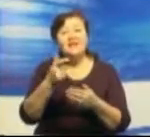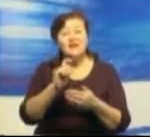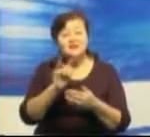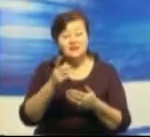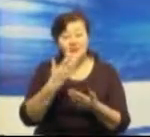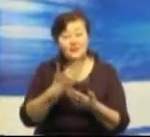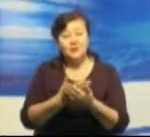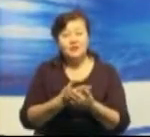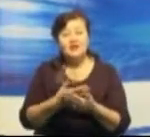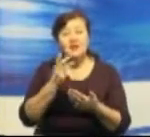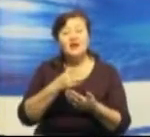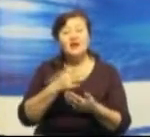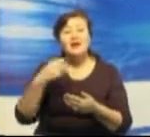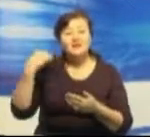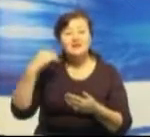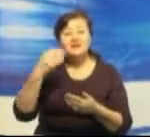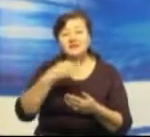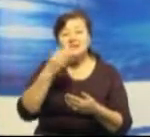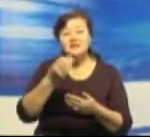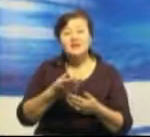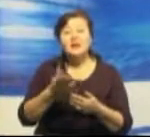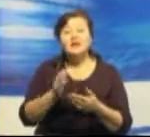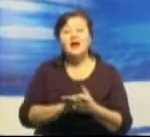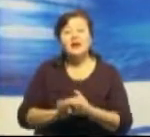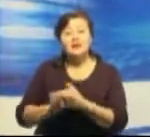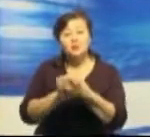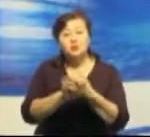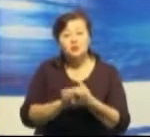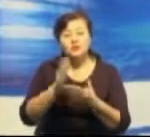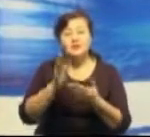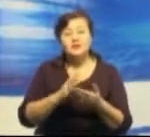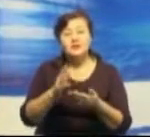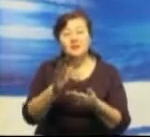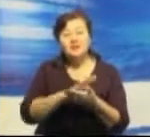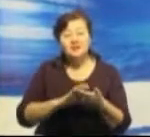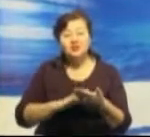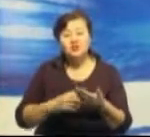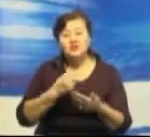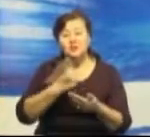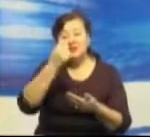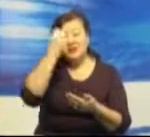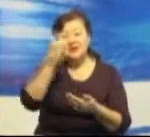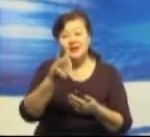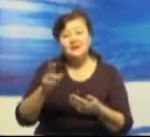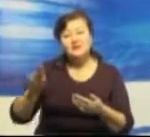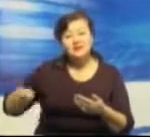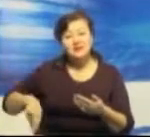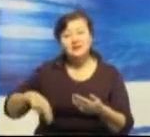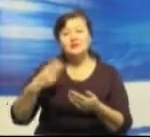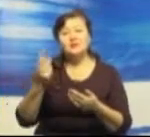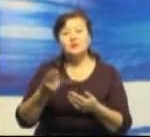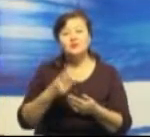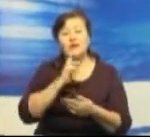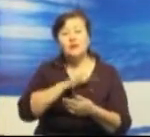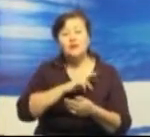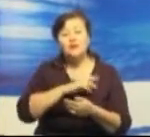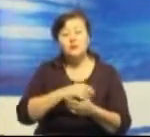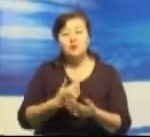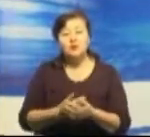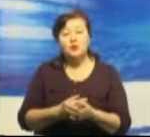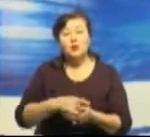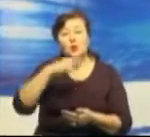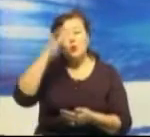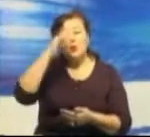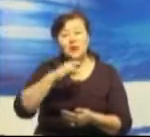государства отметил эффективность совместной реализации проектов в отрасли и выразил благодарность Джону Уотсону за вклад в эту работу. У Казахстана